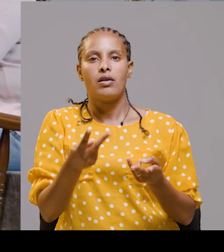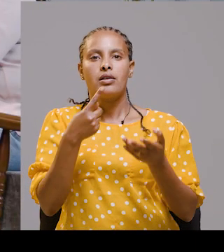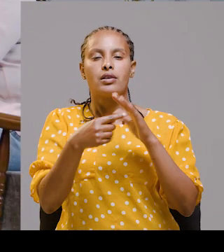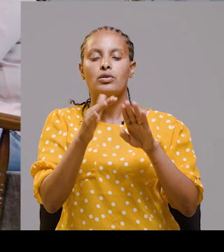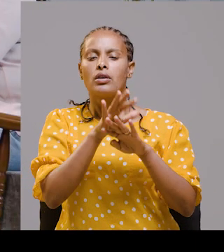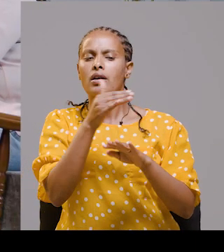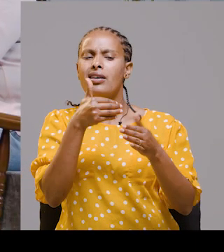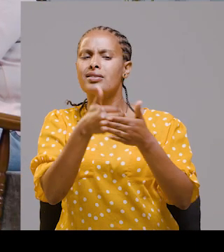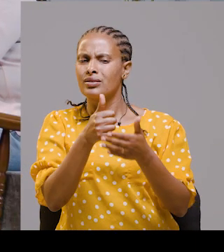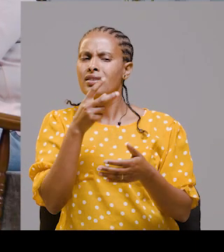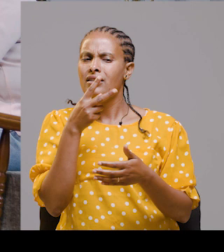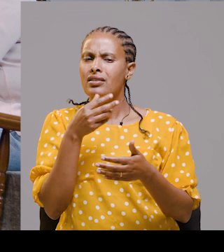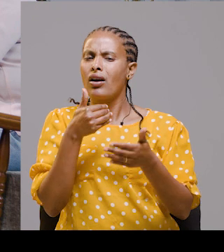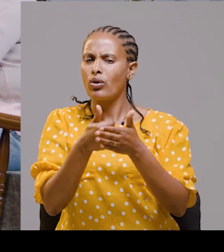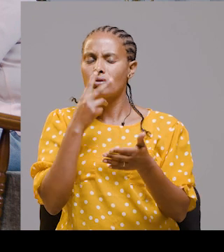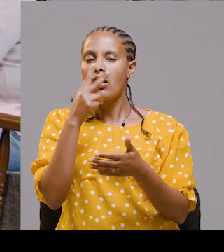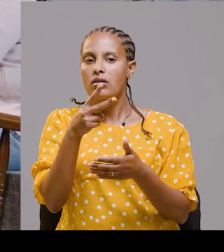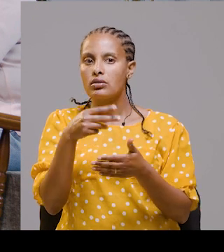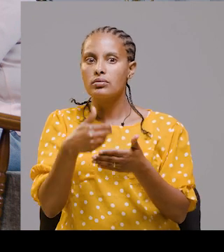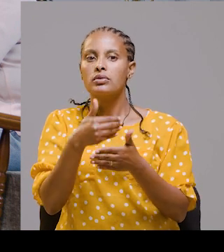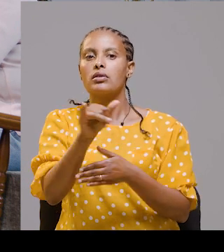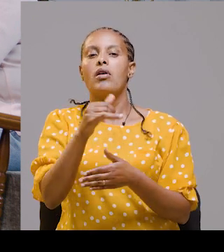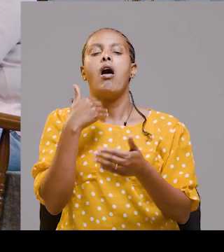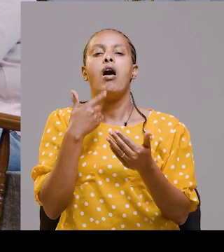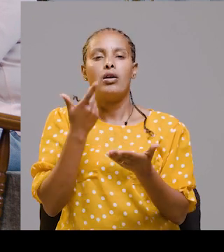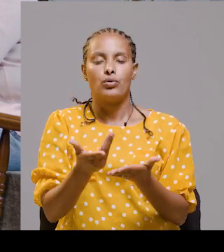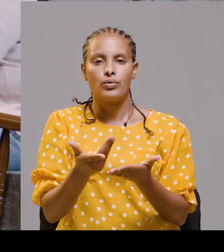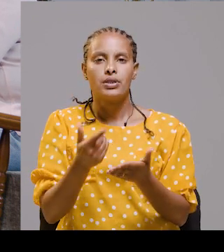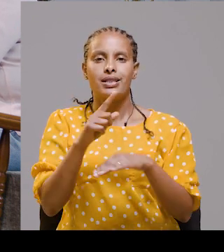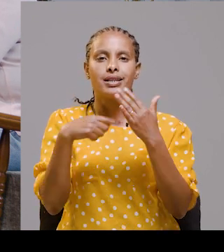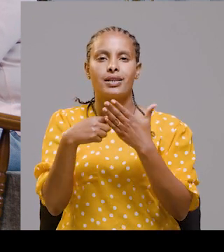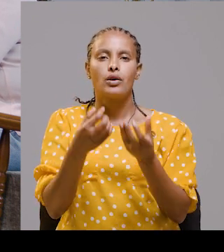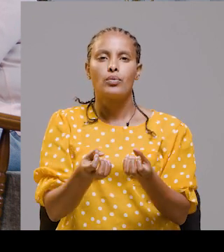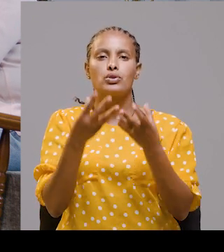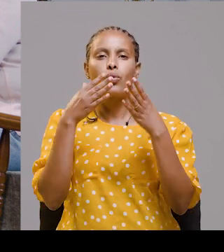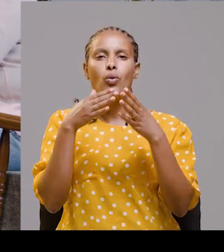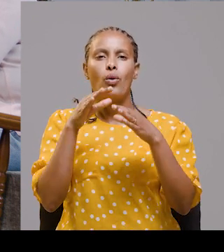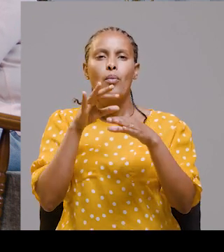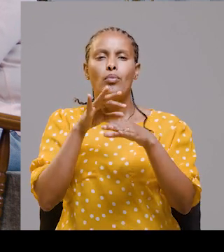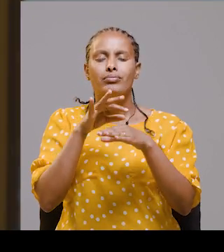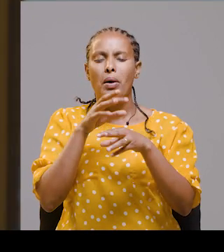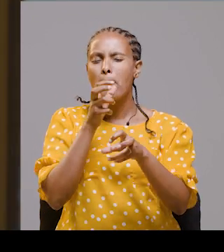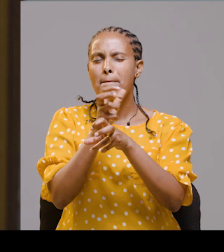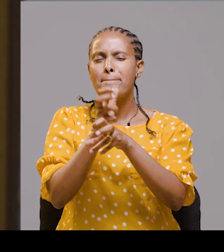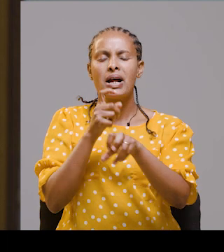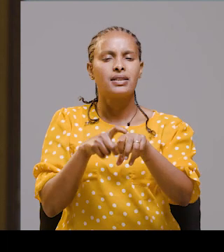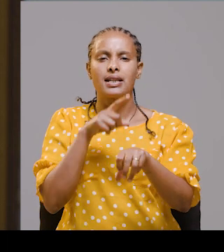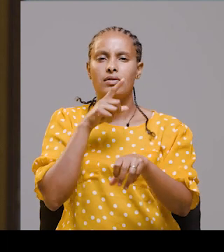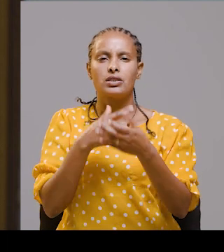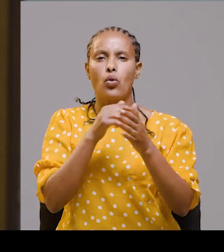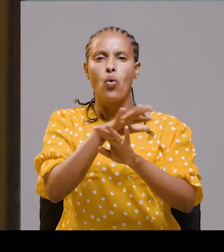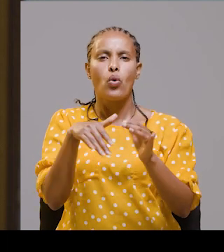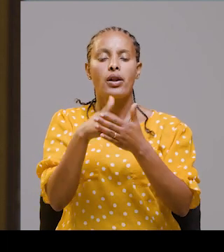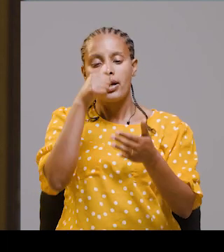እነሱ ላይ የደረሱ ነገሮች እንዳሉ ደግሞ እነሱም ያደረሷቸው ነገሮች አሉ ስለዚህ ይሄ ብዙ መቆሳሰል ያለበት ነገር ነው እነዚህን ሁሉ